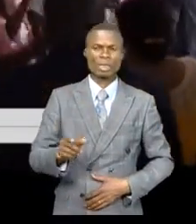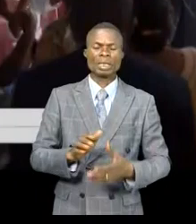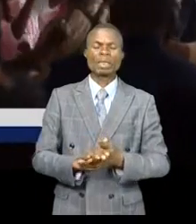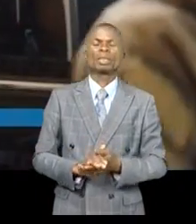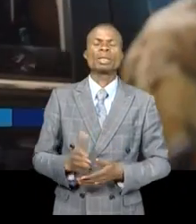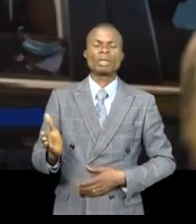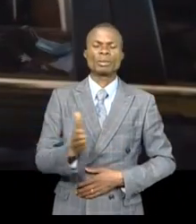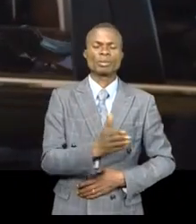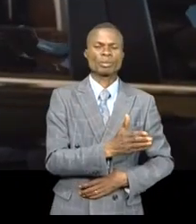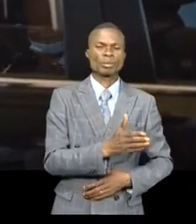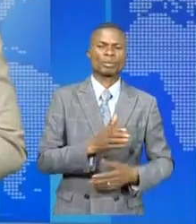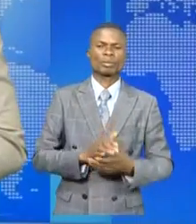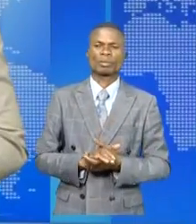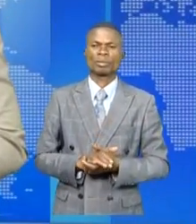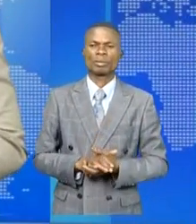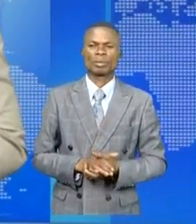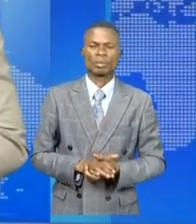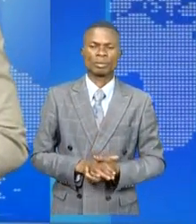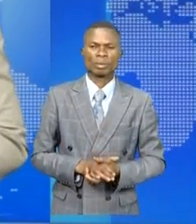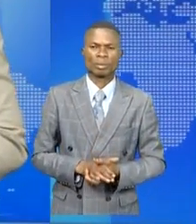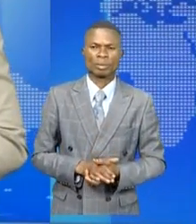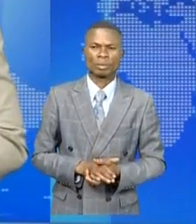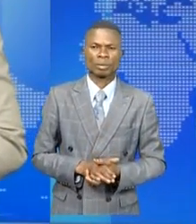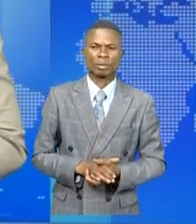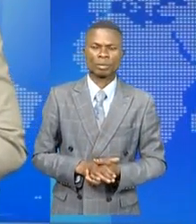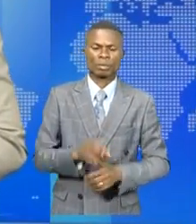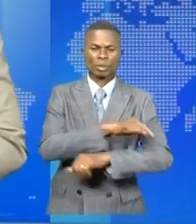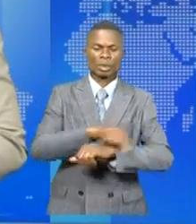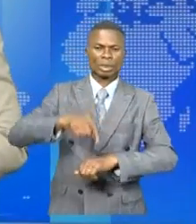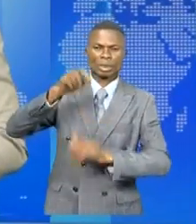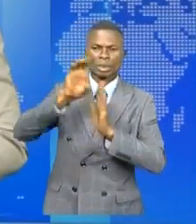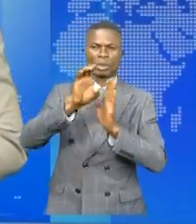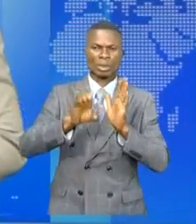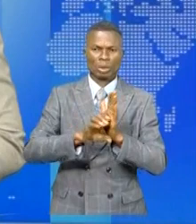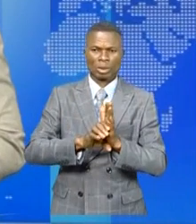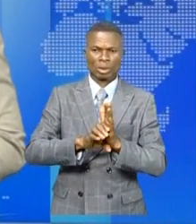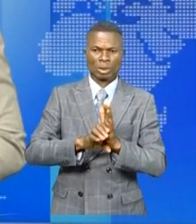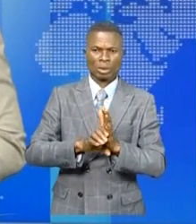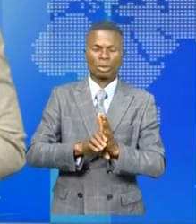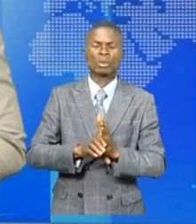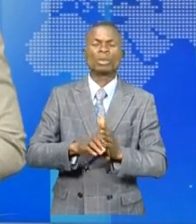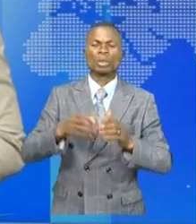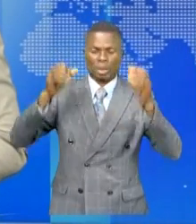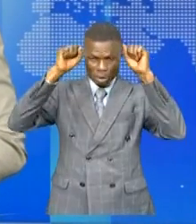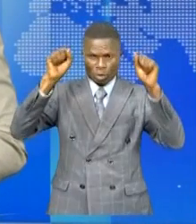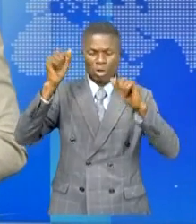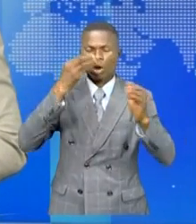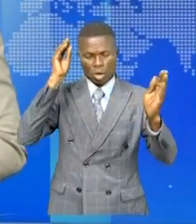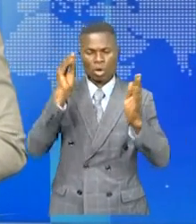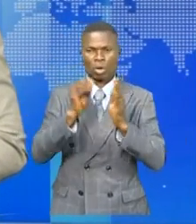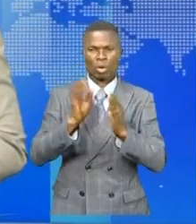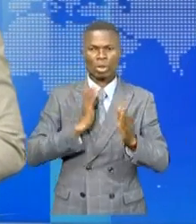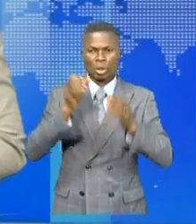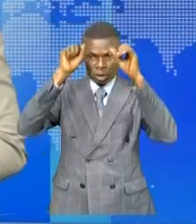Denise Nyakirutshisekedi. La Cour constitutionnelle juge conforme à la Constitution les ordonnances du président de la